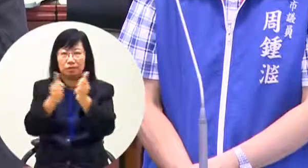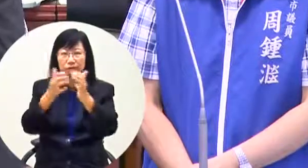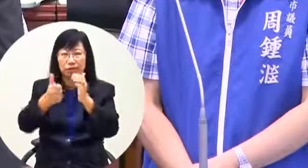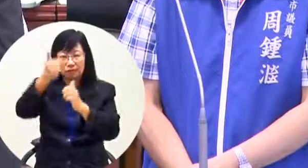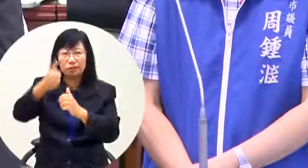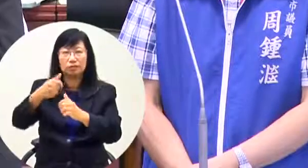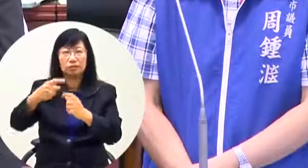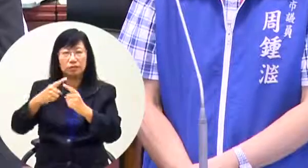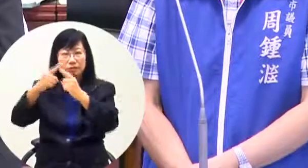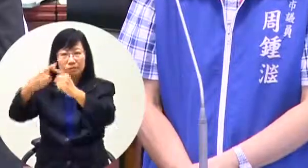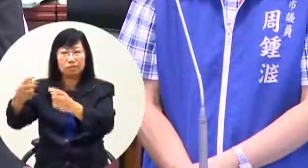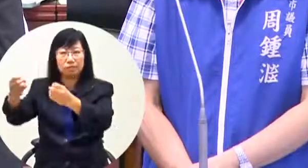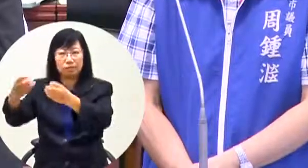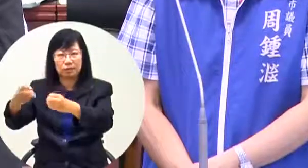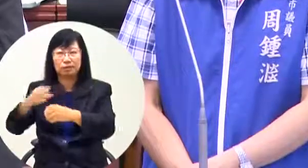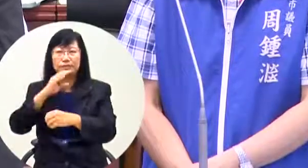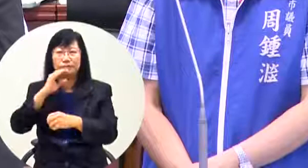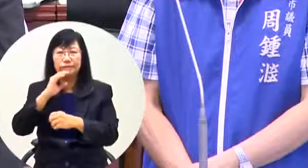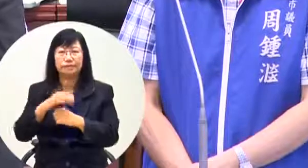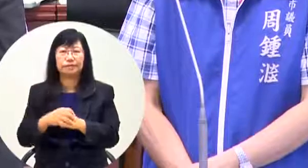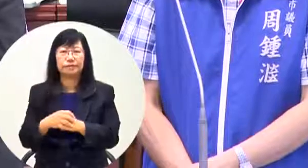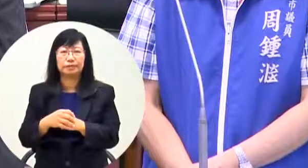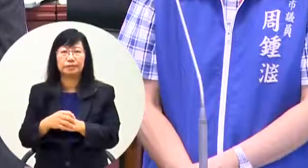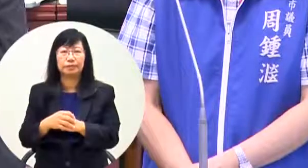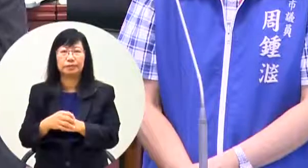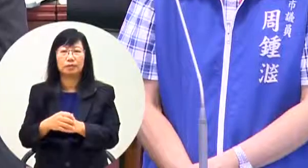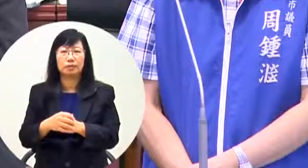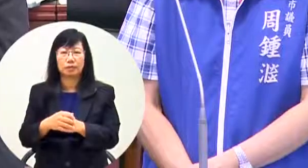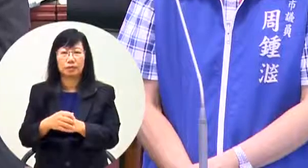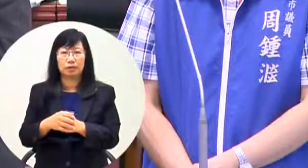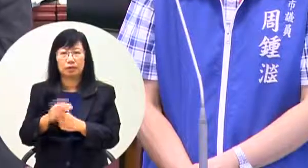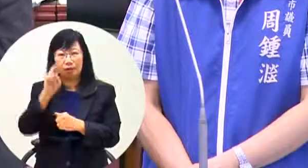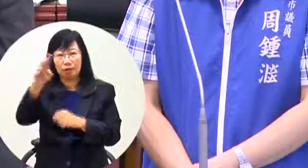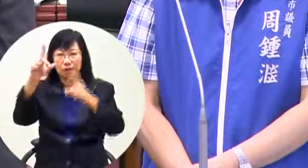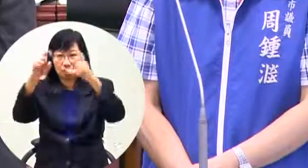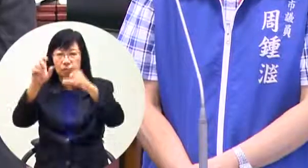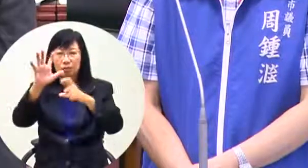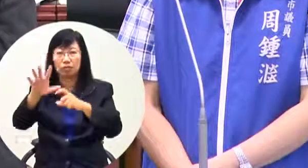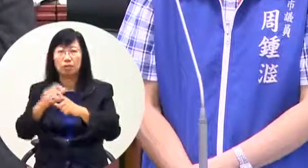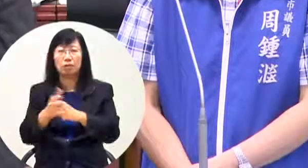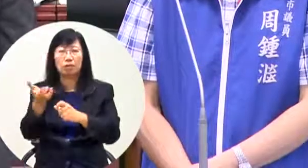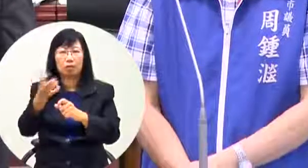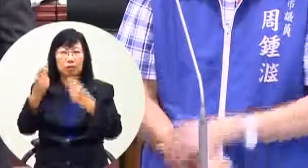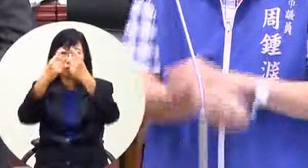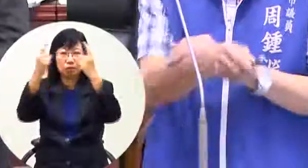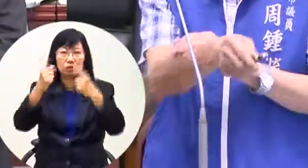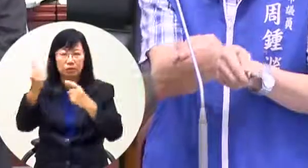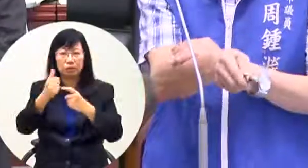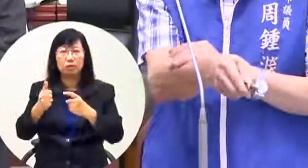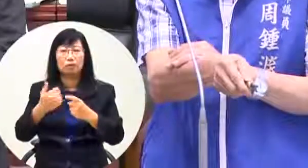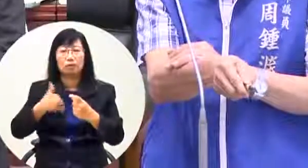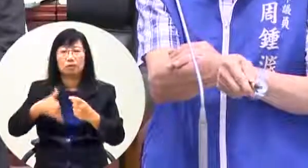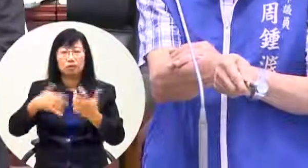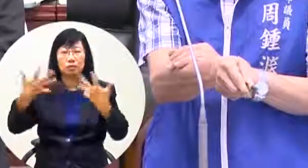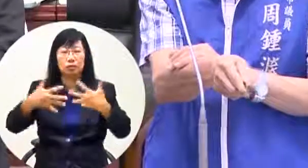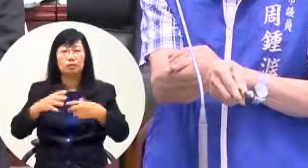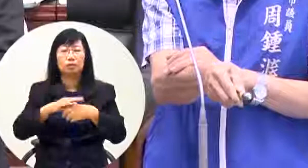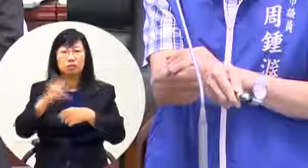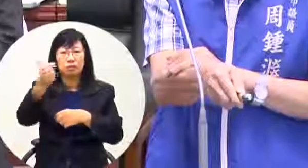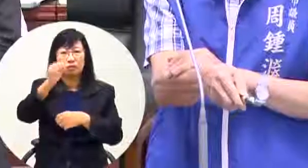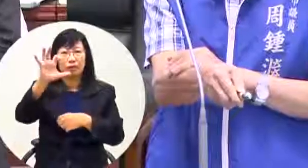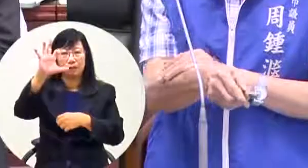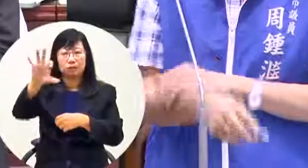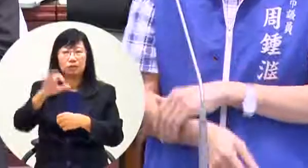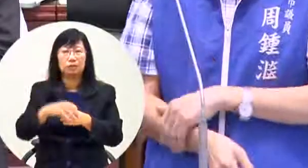刚刚那个图其实也看得出来，那周议员其实刚刚也都了解这一个问题，因为南侧的部分比较狭长啦， 对，